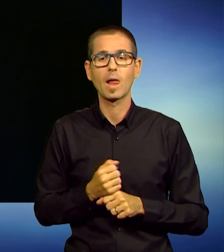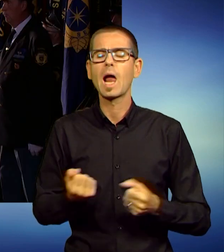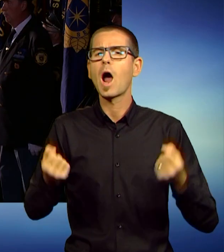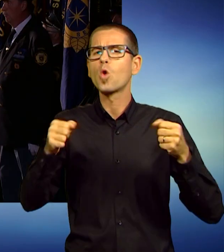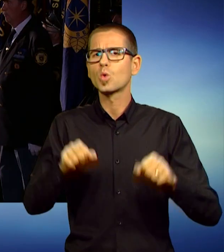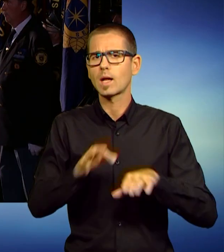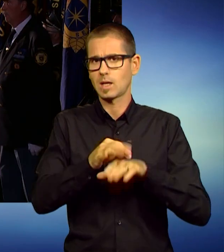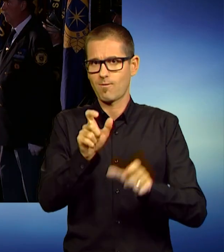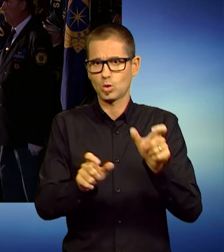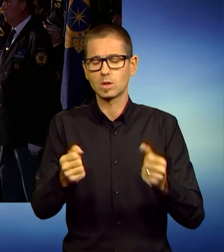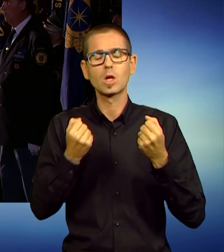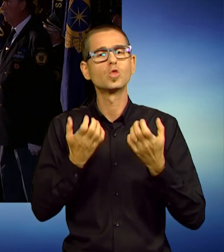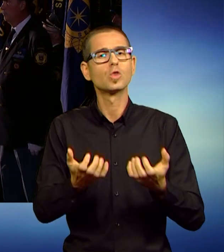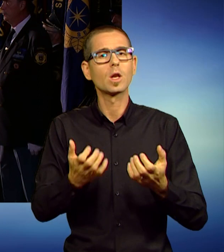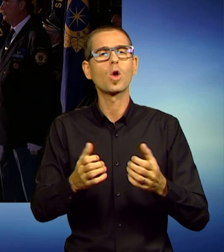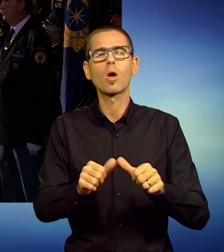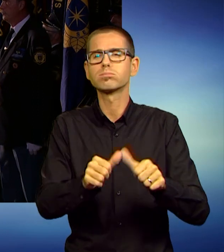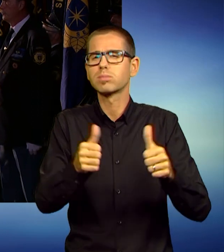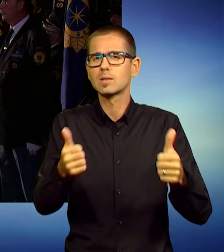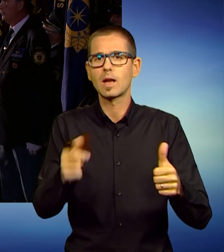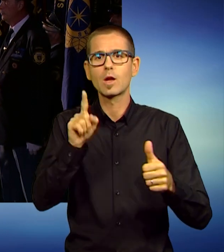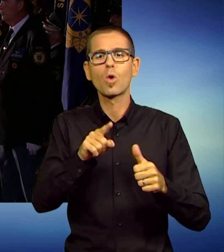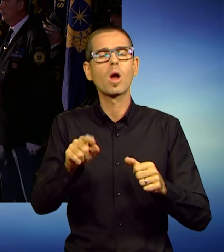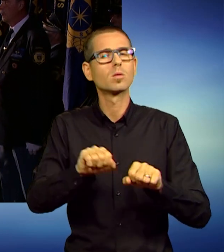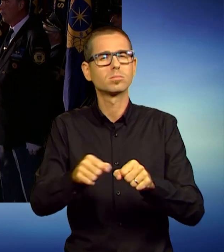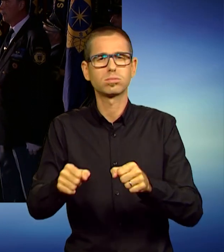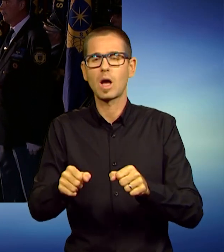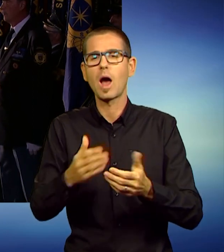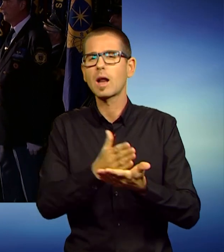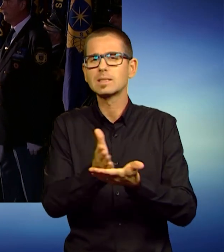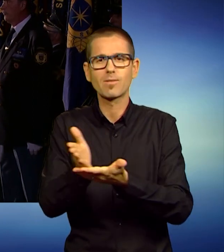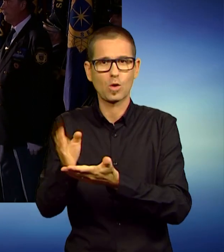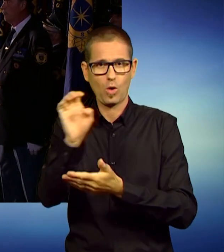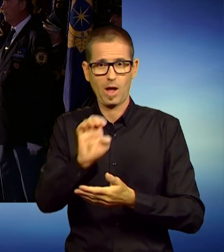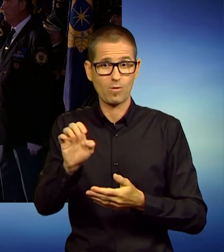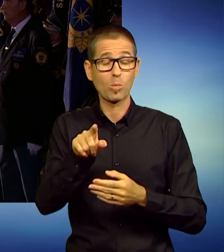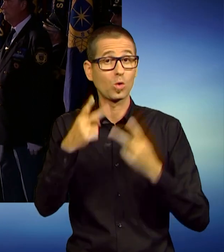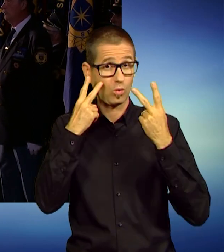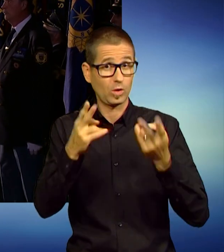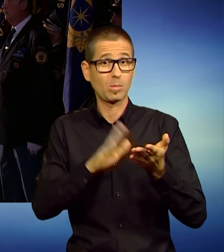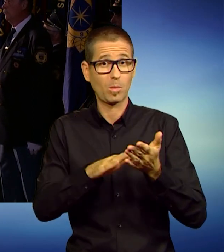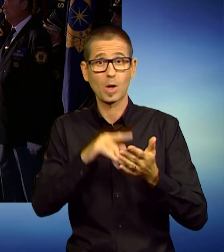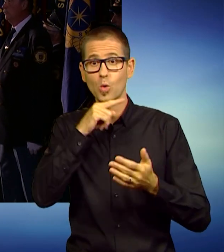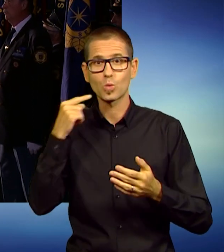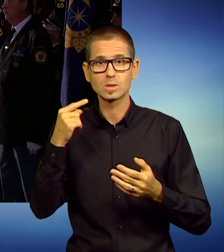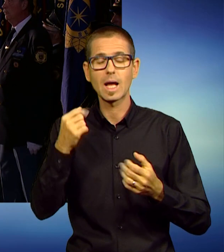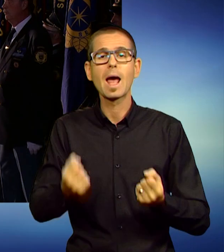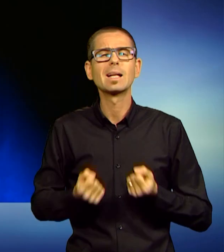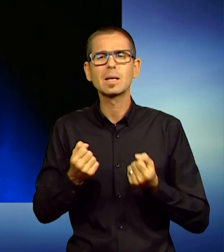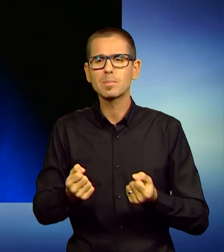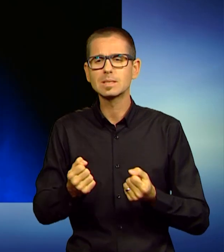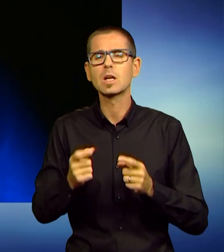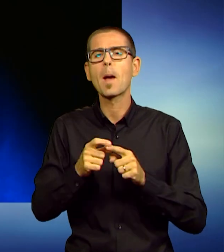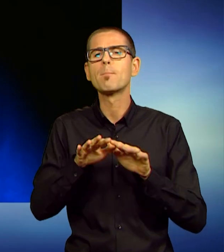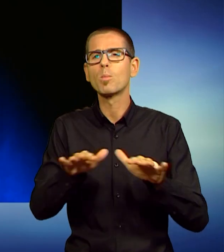Avtokratski voditelji želijo razdeljeno in razcefrano Evropo. To vidimo na primeru Rusije. Ekstremistični in